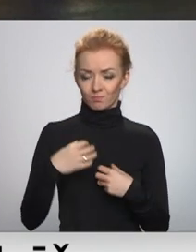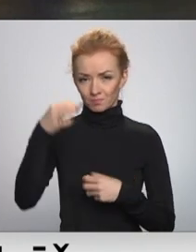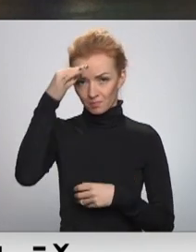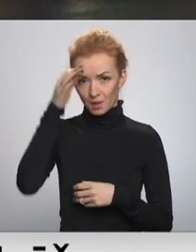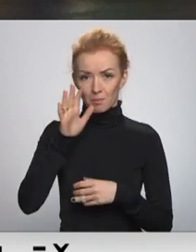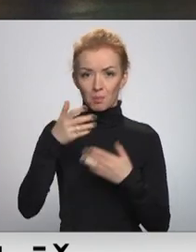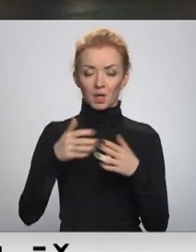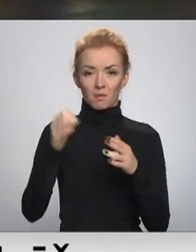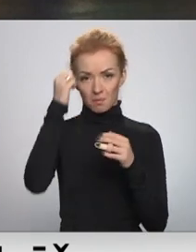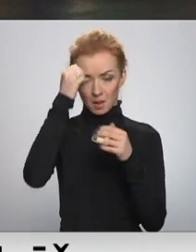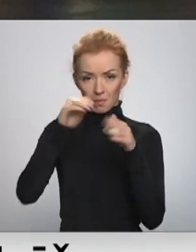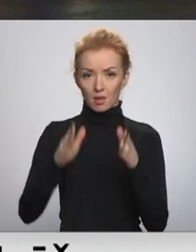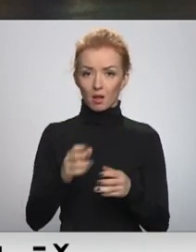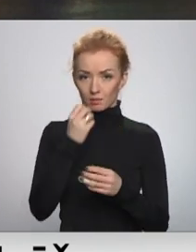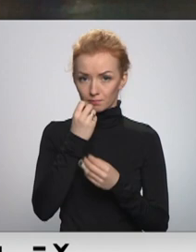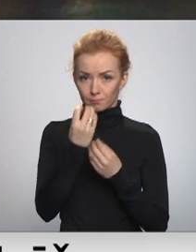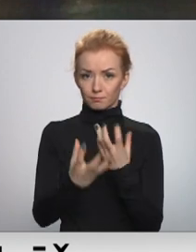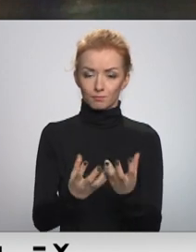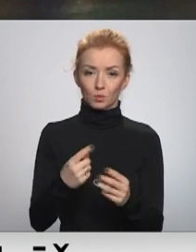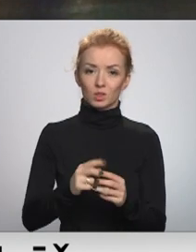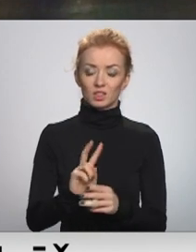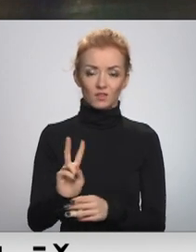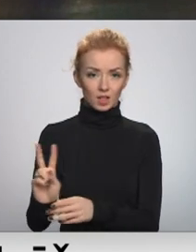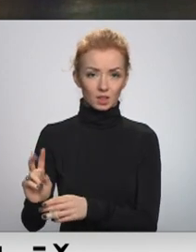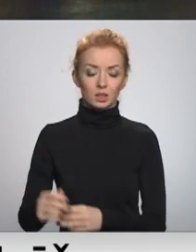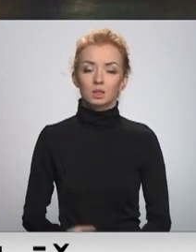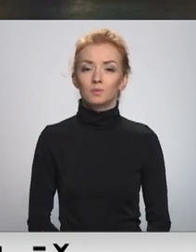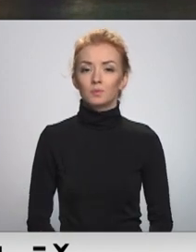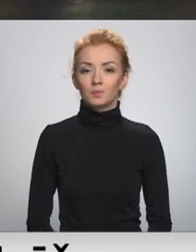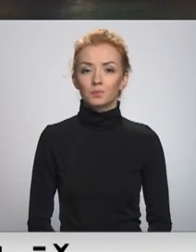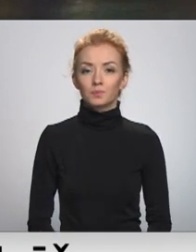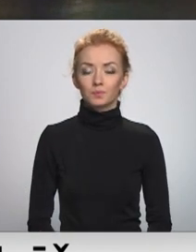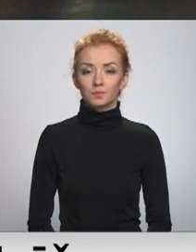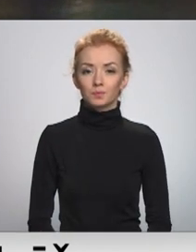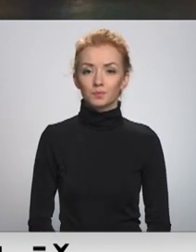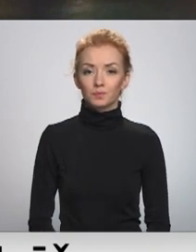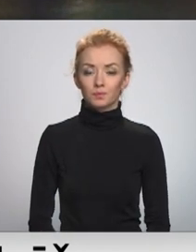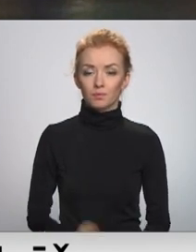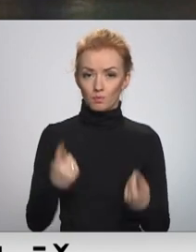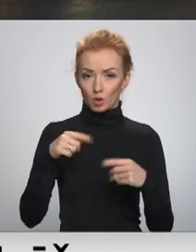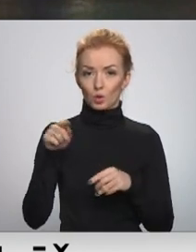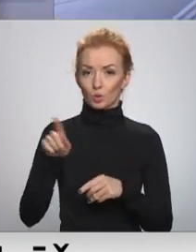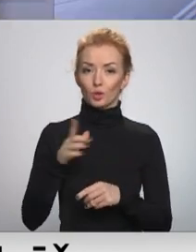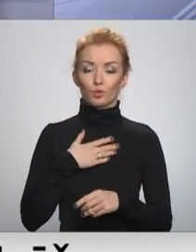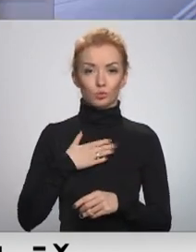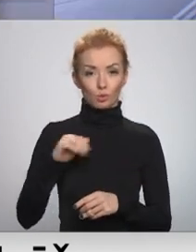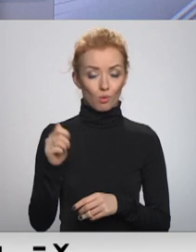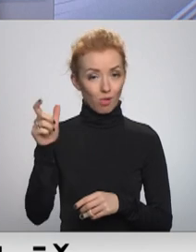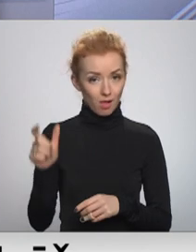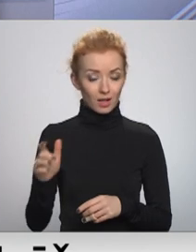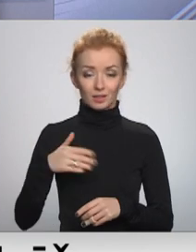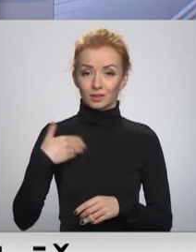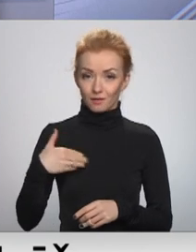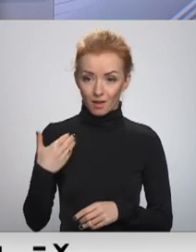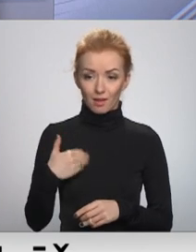brīvības pieminekļa tiek noliktas sveces. Un tur pat labi atrodas arī mūsu korespondents Dāvids Freidenfelds. Sveiks,